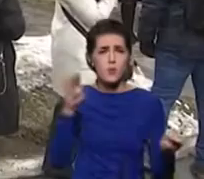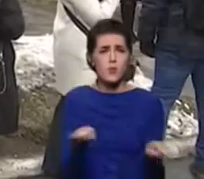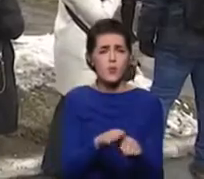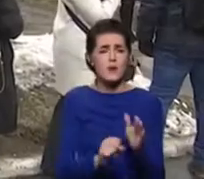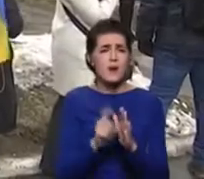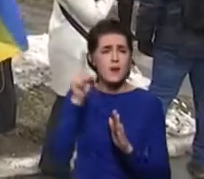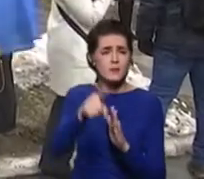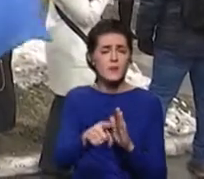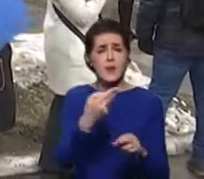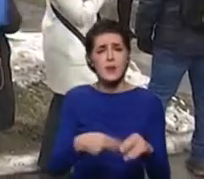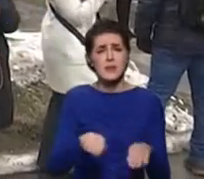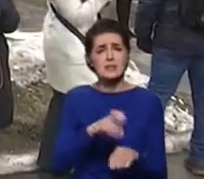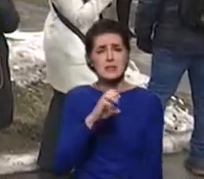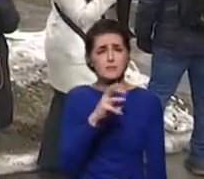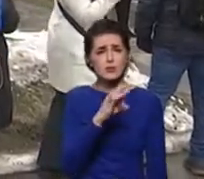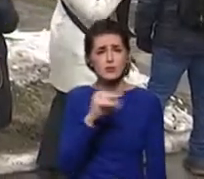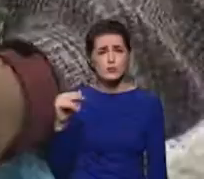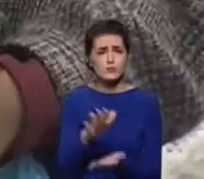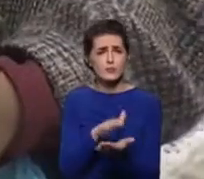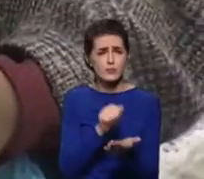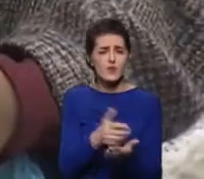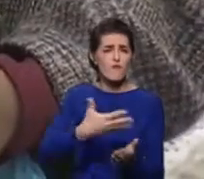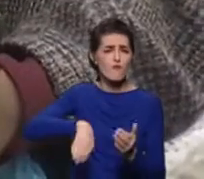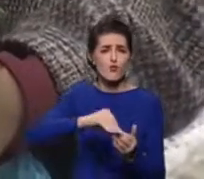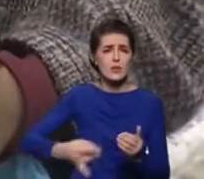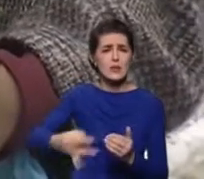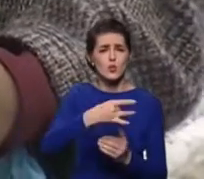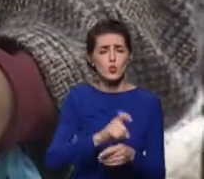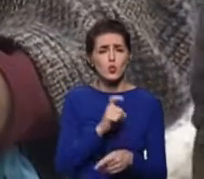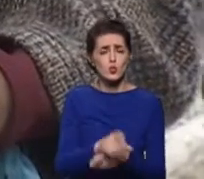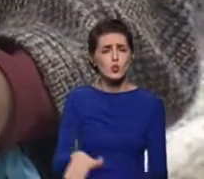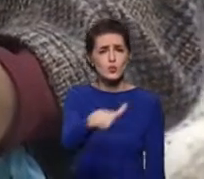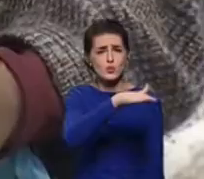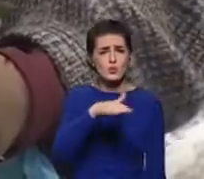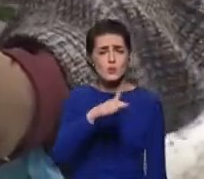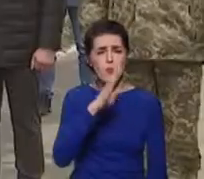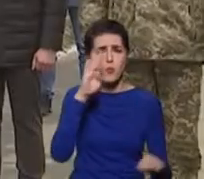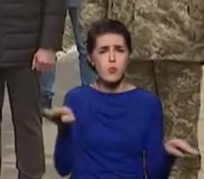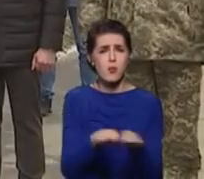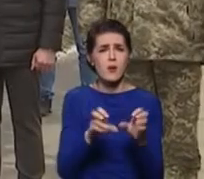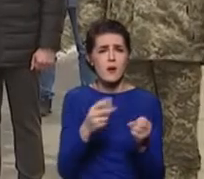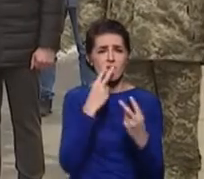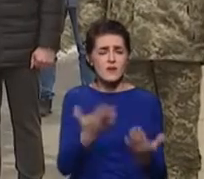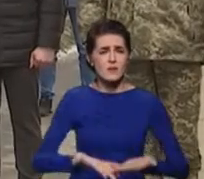ракет. І для смерча буквально вся територія Донеччини немов передова.